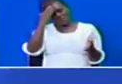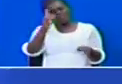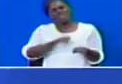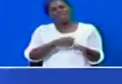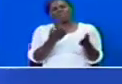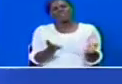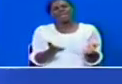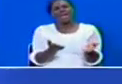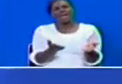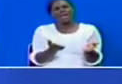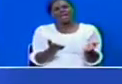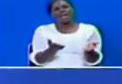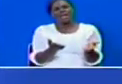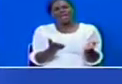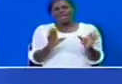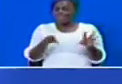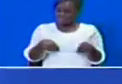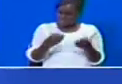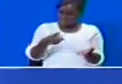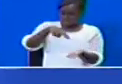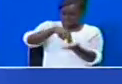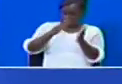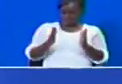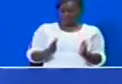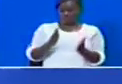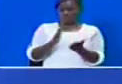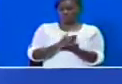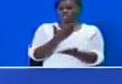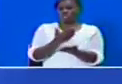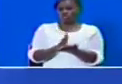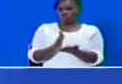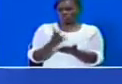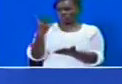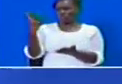We will definitely give you a candidate among us within the time frame.